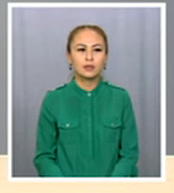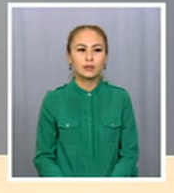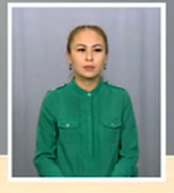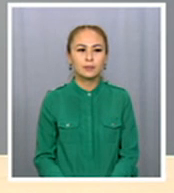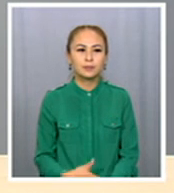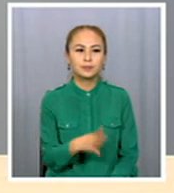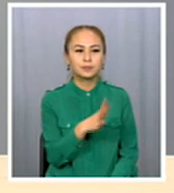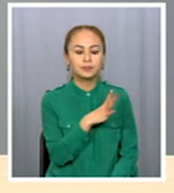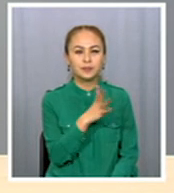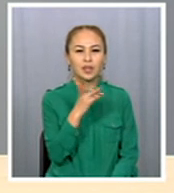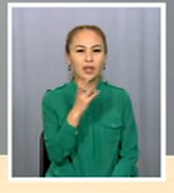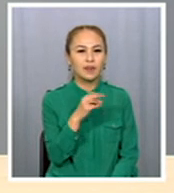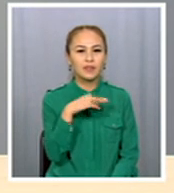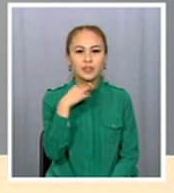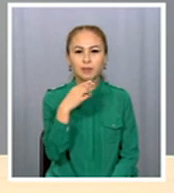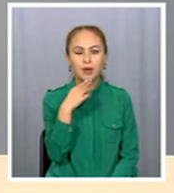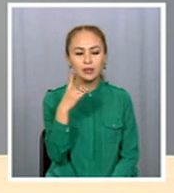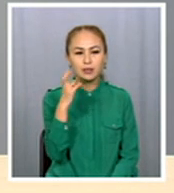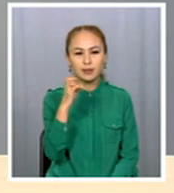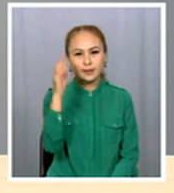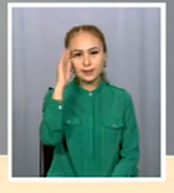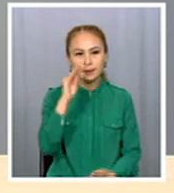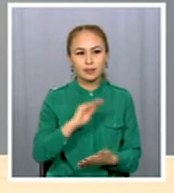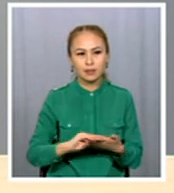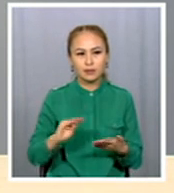Был невнимателен на занятиях,